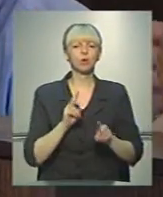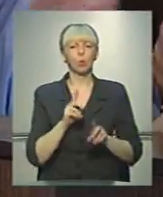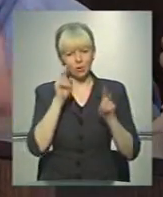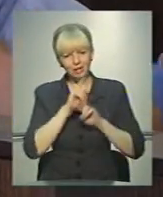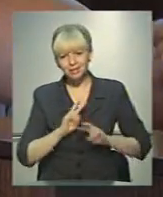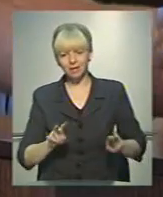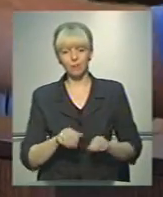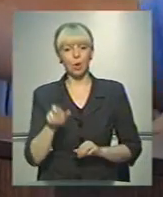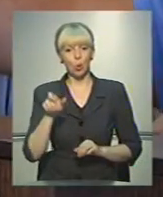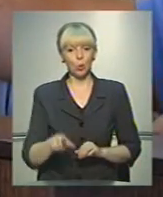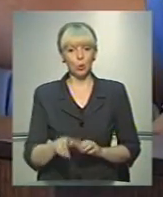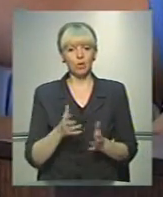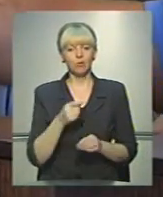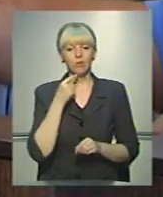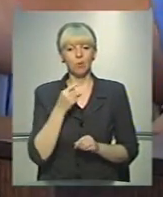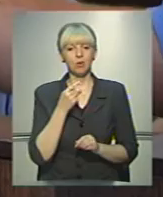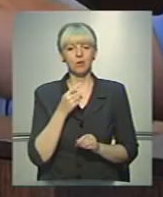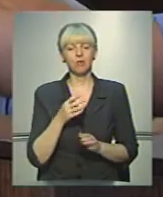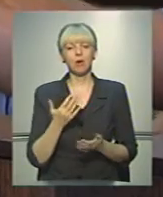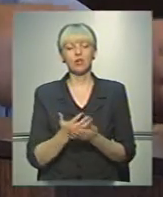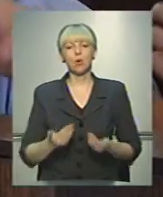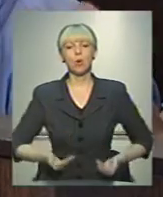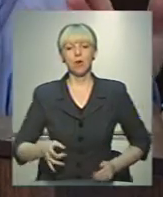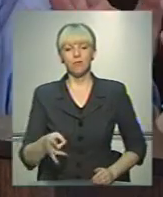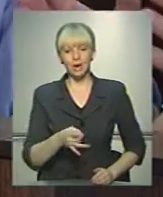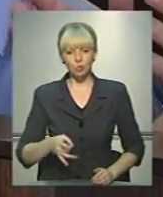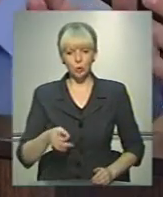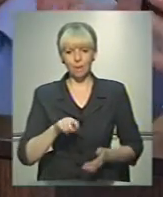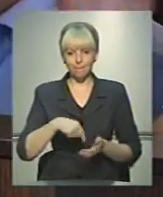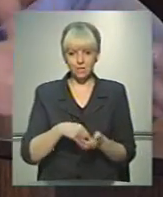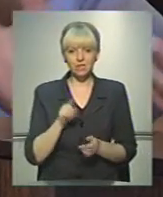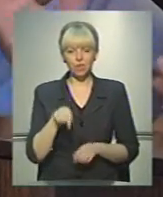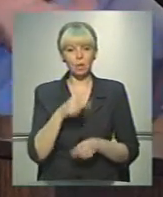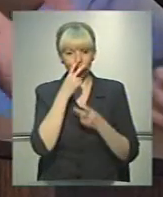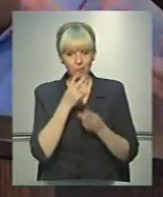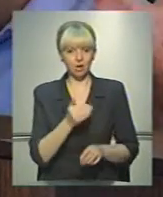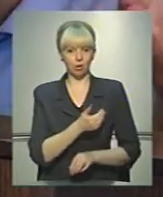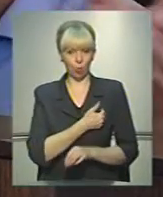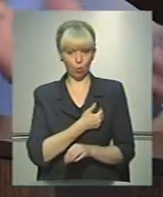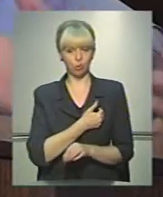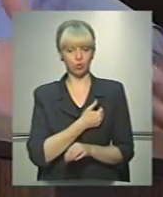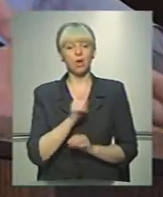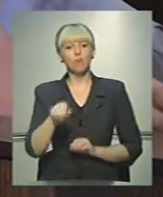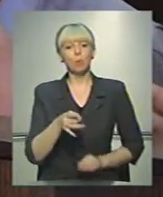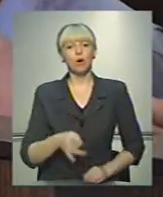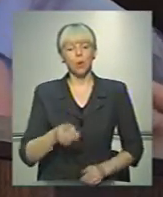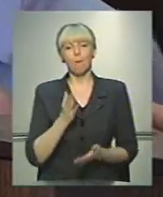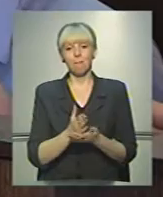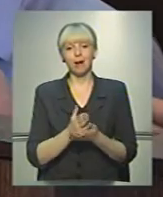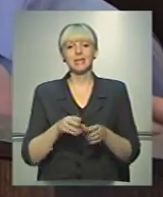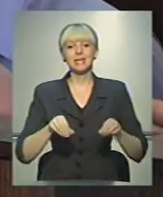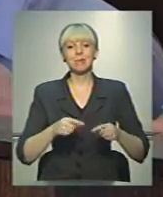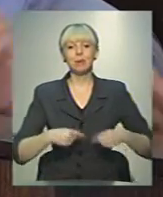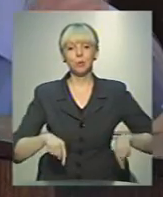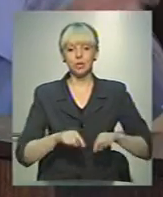знає. Людина, яка виросла в певному районі міста, вона бачить і хоче в тому ж районі мати земельну